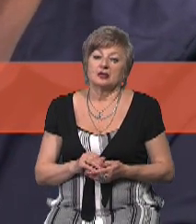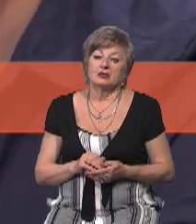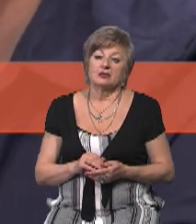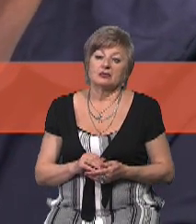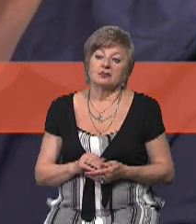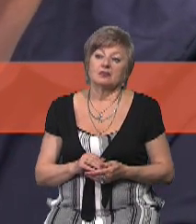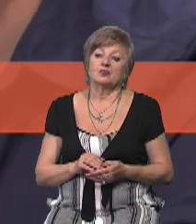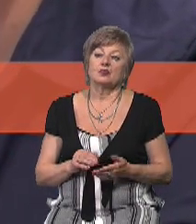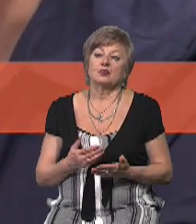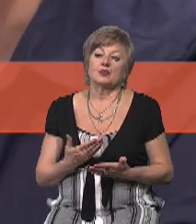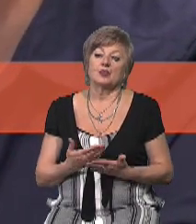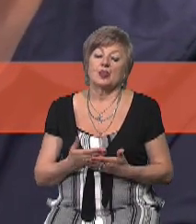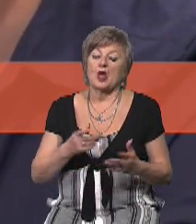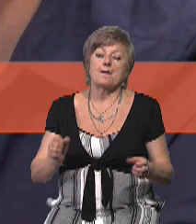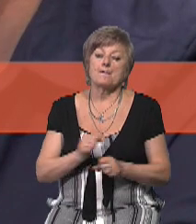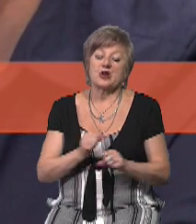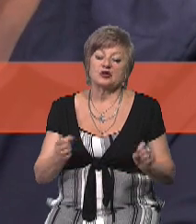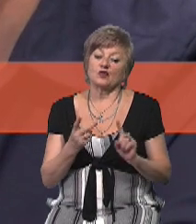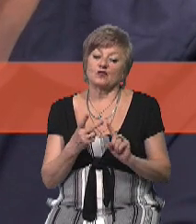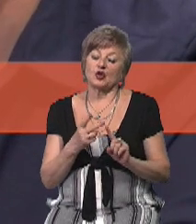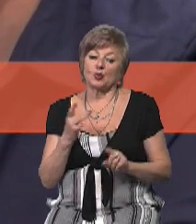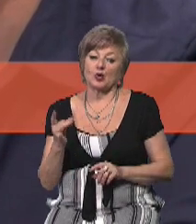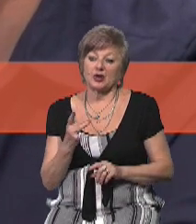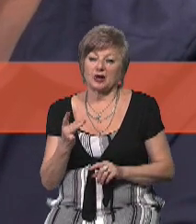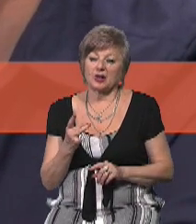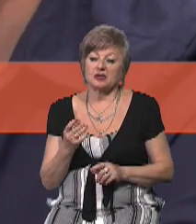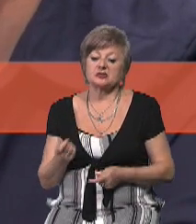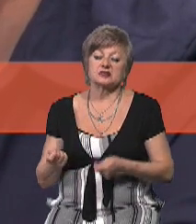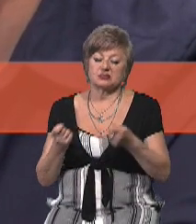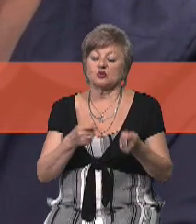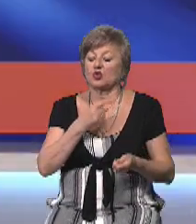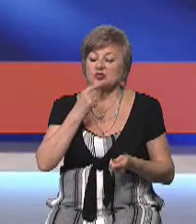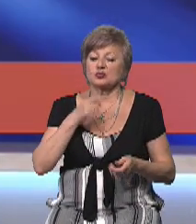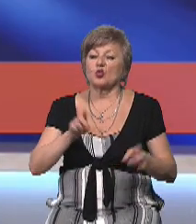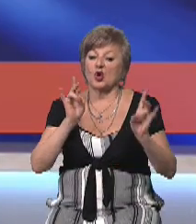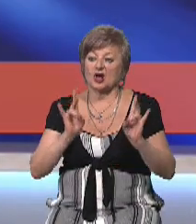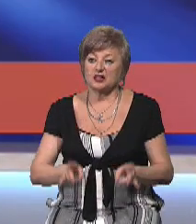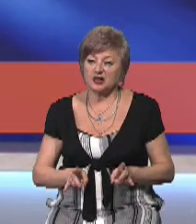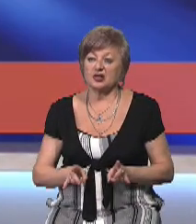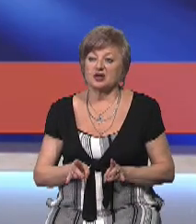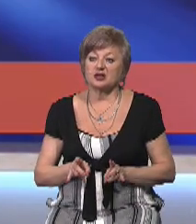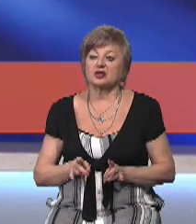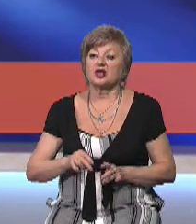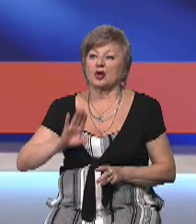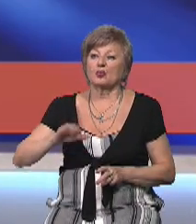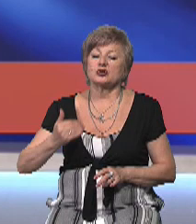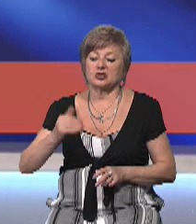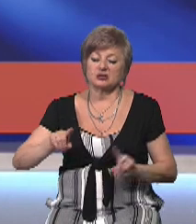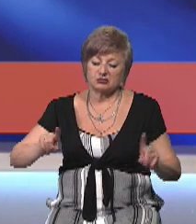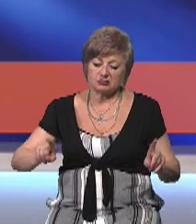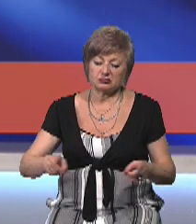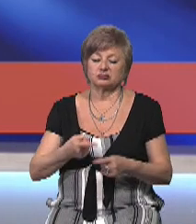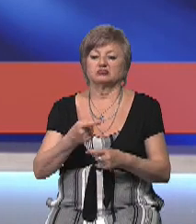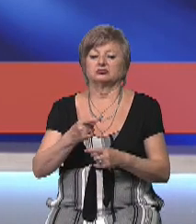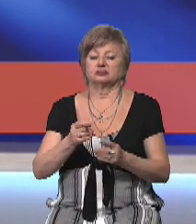ну, так скажемо, підрив другий, він теж приніс багато лиха, так, і, відповідно, після нього відновлювали ще